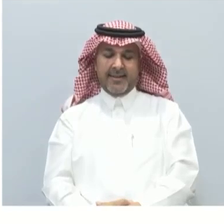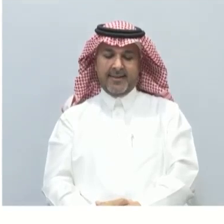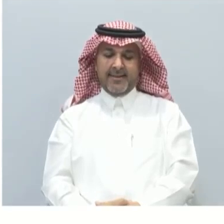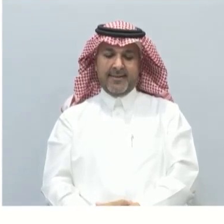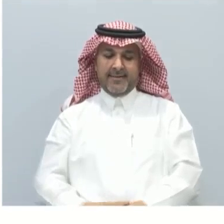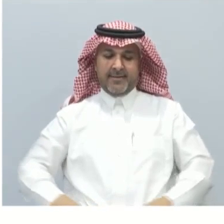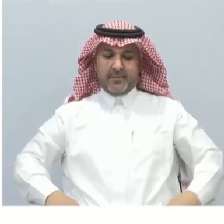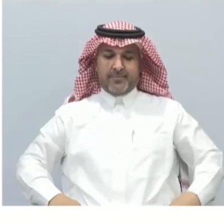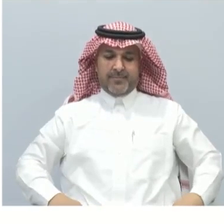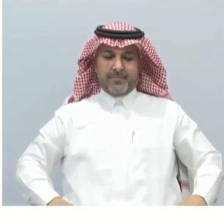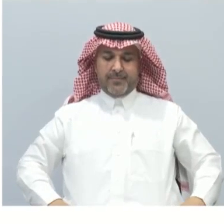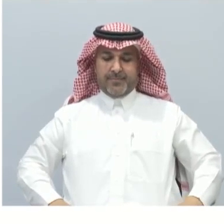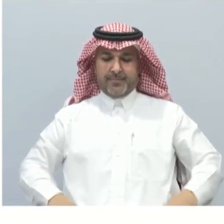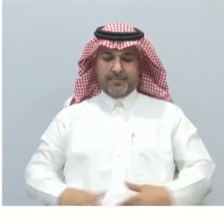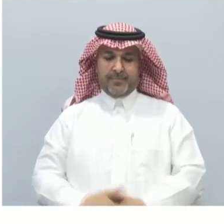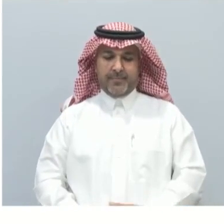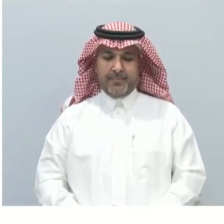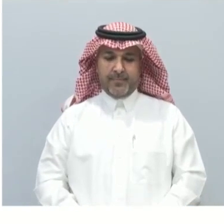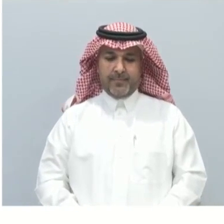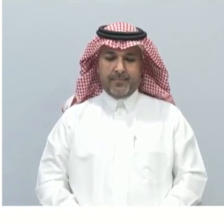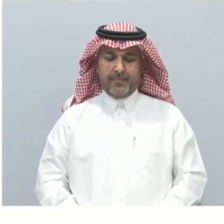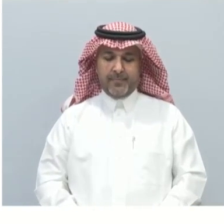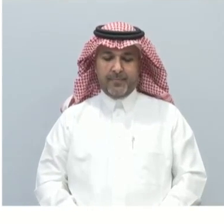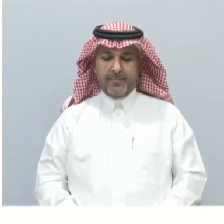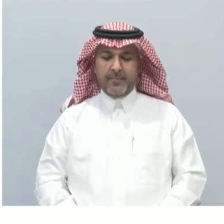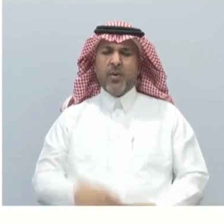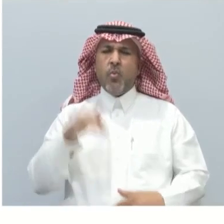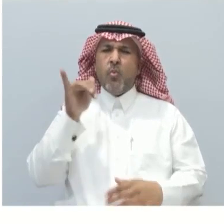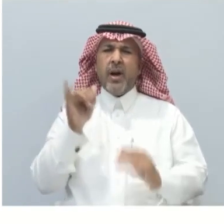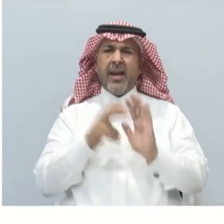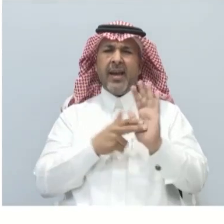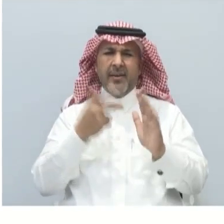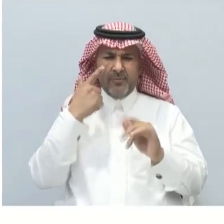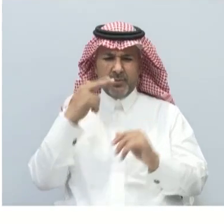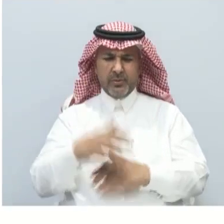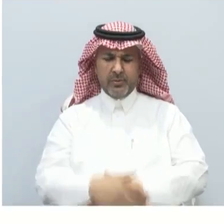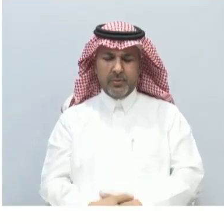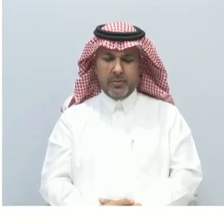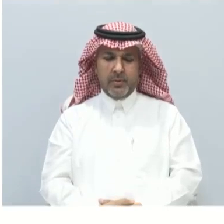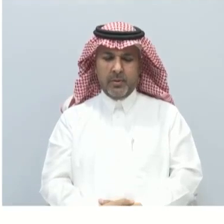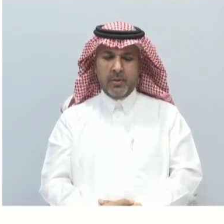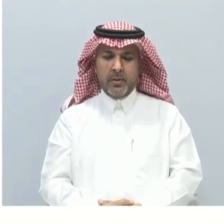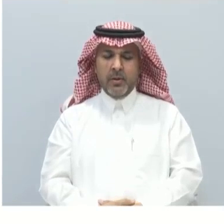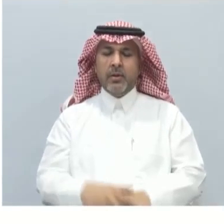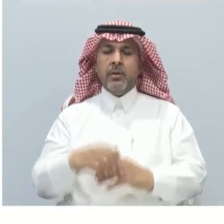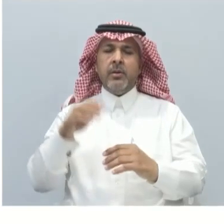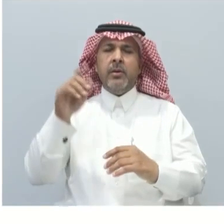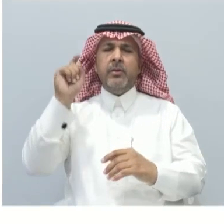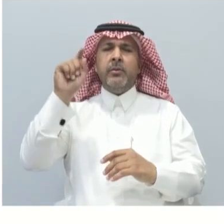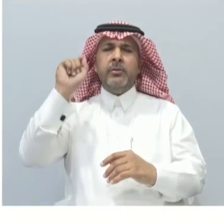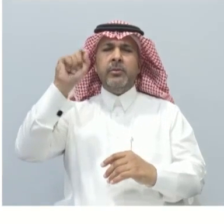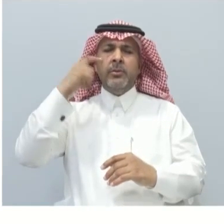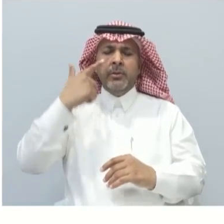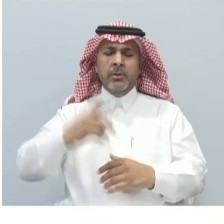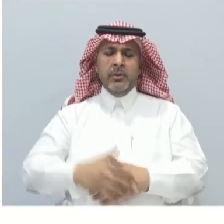صار عنده الاثنين كيف نحسب المقطع وايد تذكرون قلنا دائما الداله تقطع محور عندما اعوض الاكس بصفر فعوض بصفر